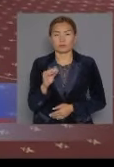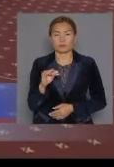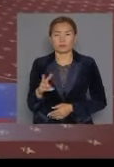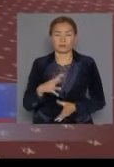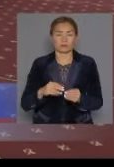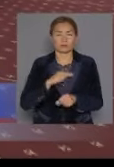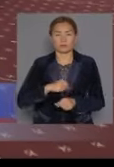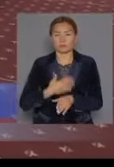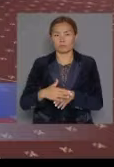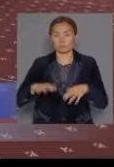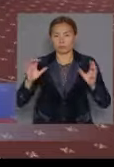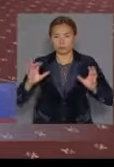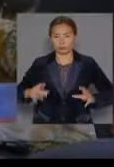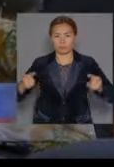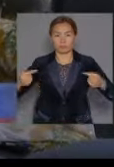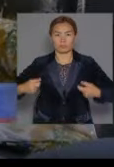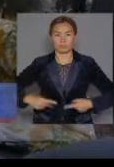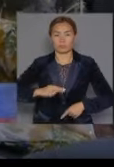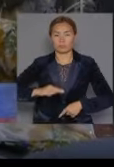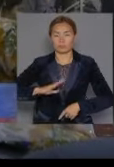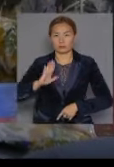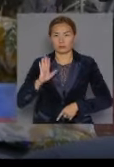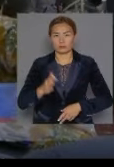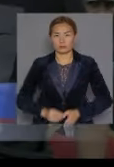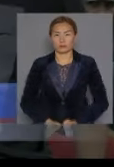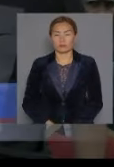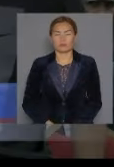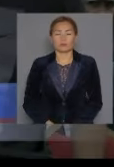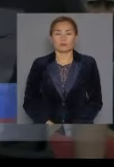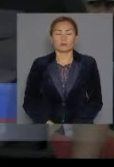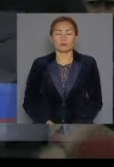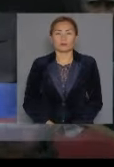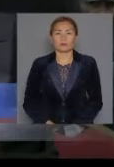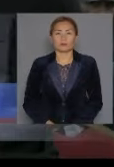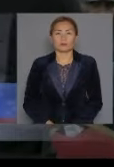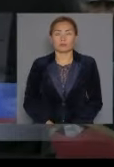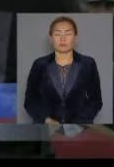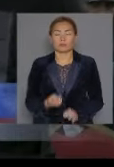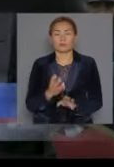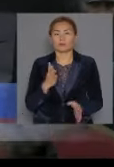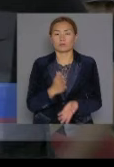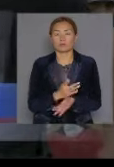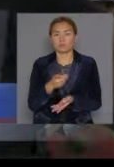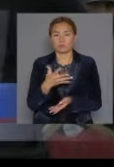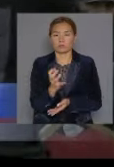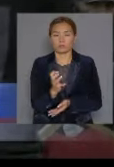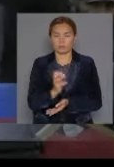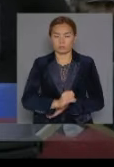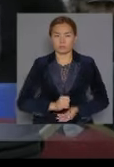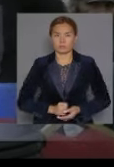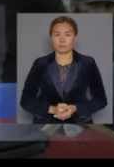барлық жұмыстар заңнамаға сәйкес жүзеге асырылатын айтты. Біз очеркте тұрмыз, 1400 боп, 1500 боп